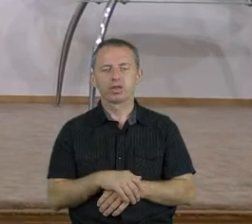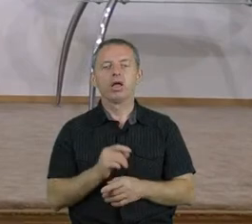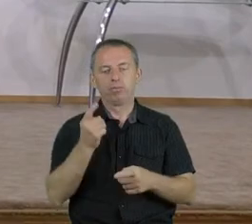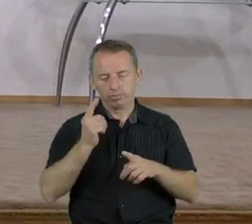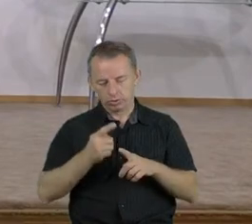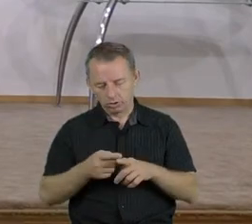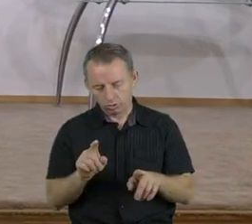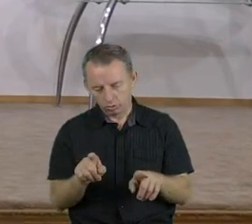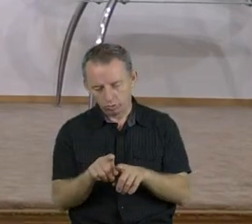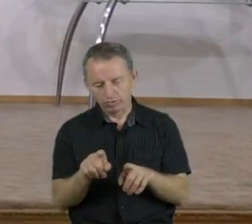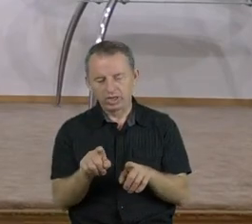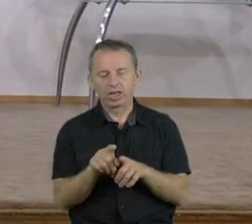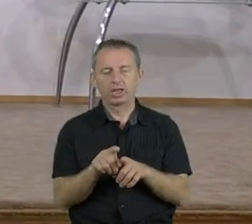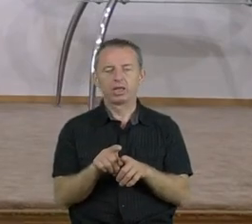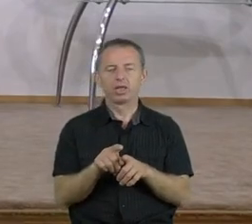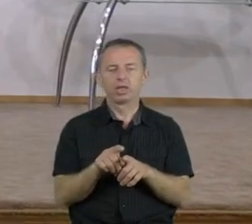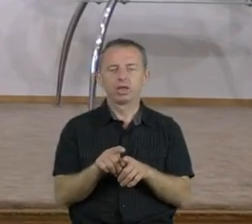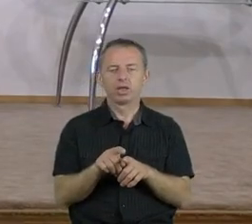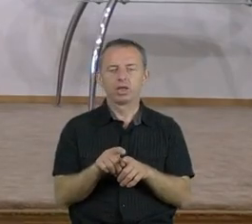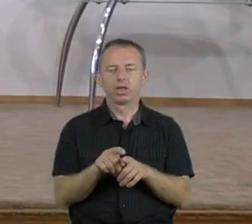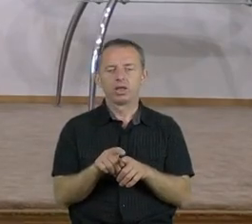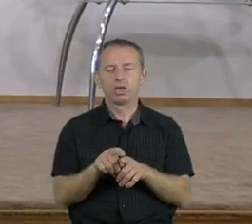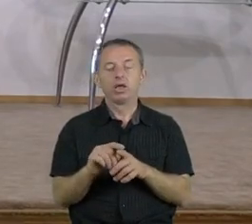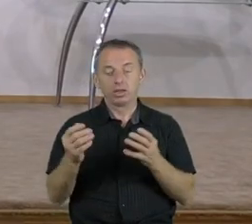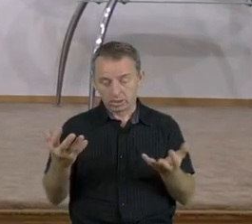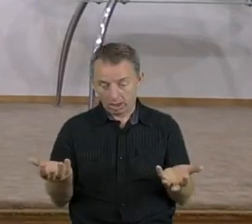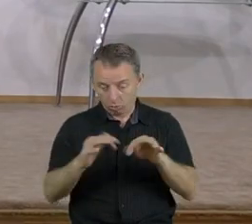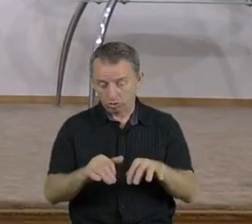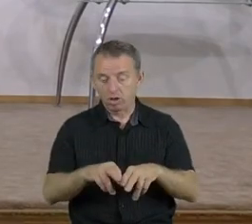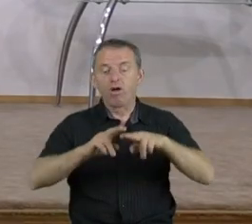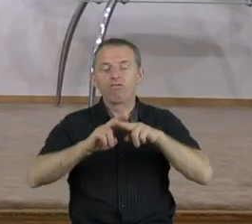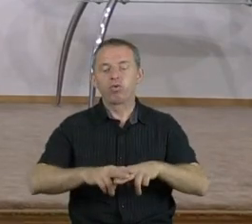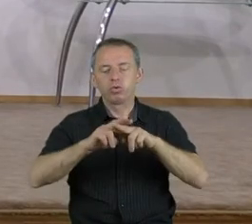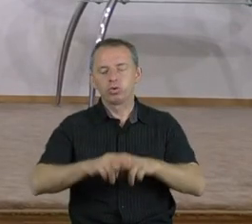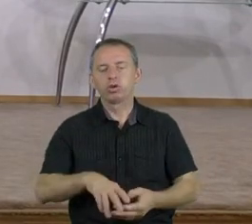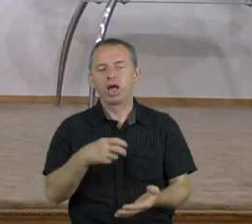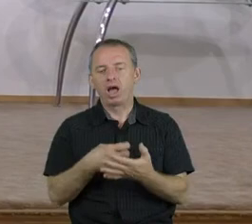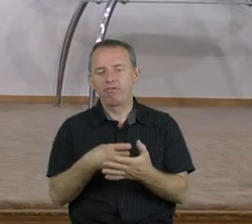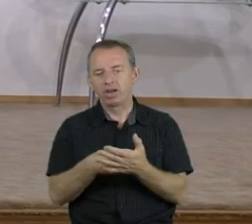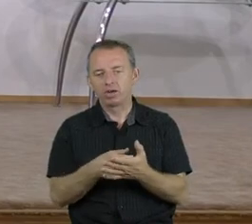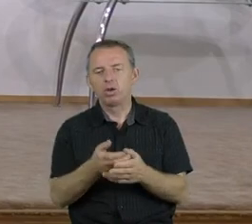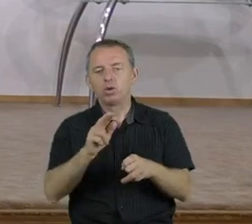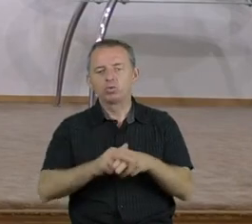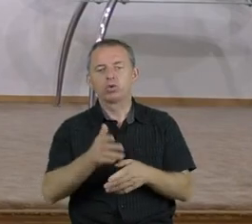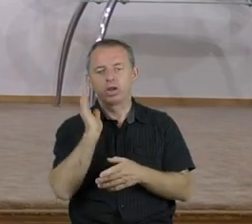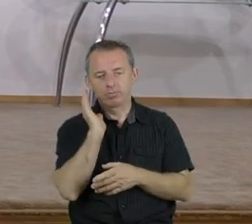Postanowiliśmy również założyć taki fundusz ewangelizacyjny, na który będziemy